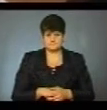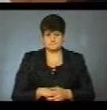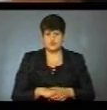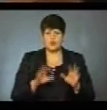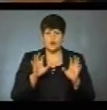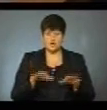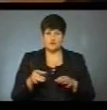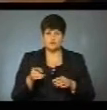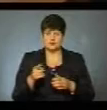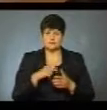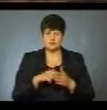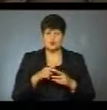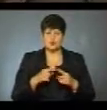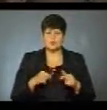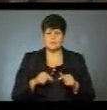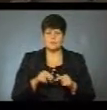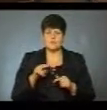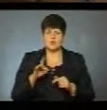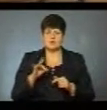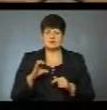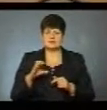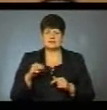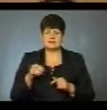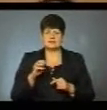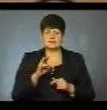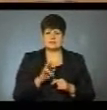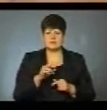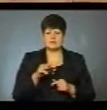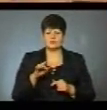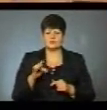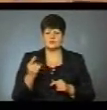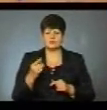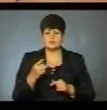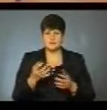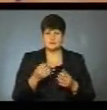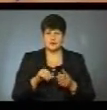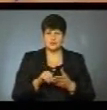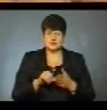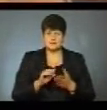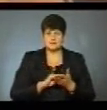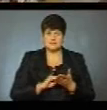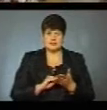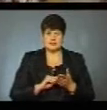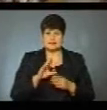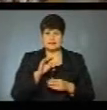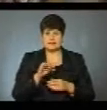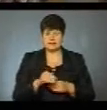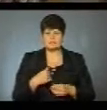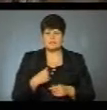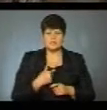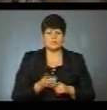Голова Тернопільської міської організації «Просвіти» Наталія Турчин уперше бере участь у написанні радіодиктанту. Мені